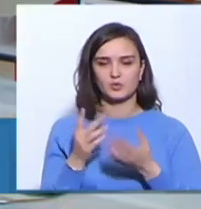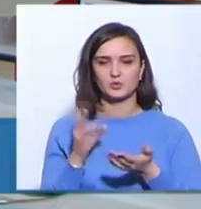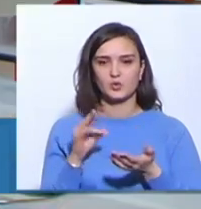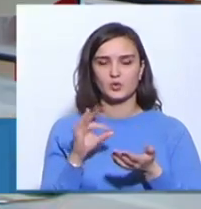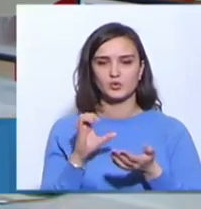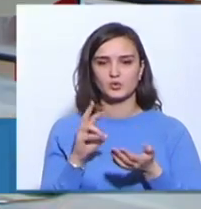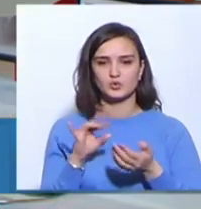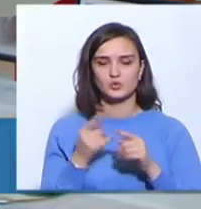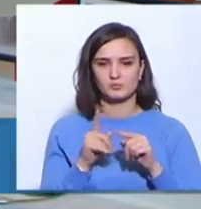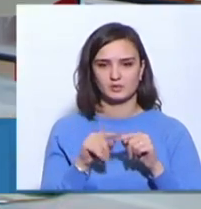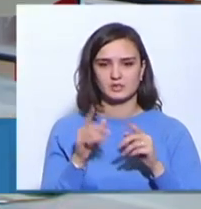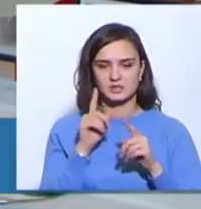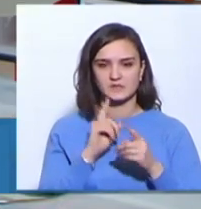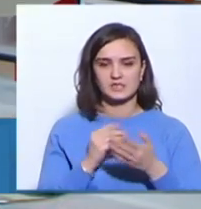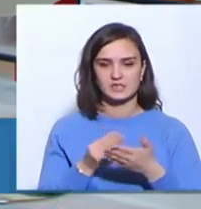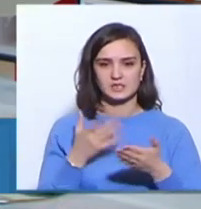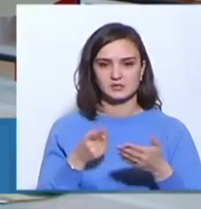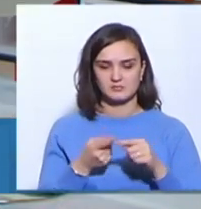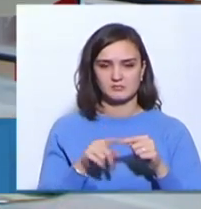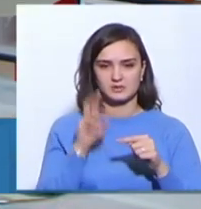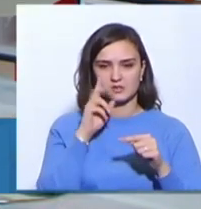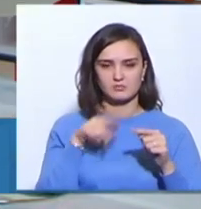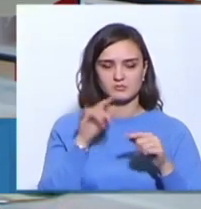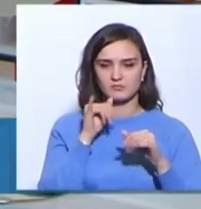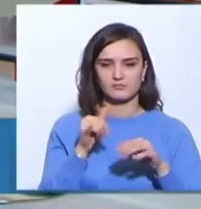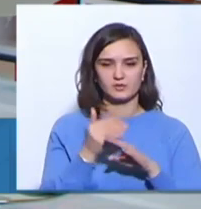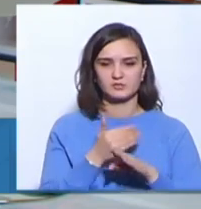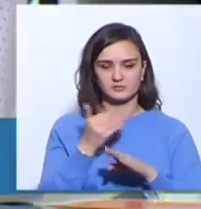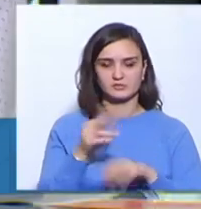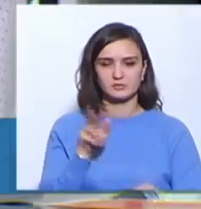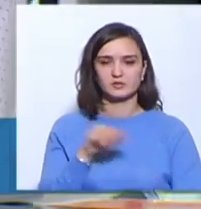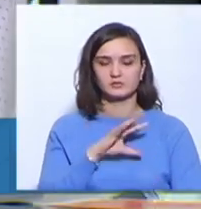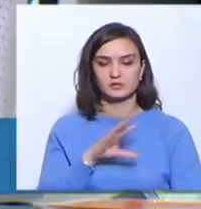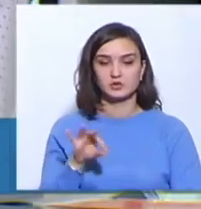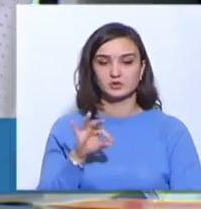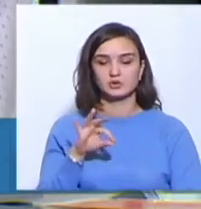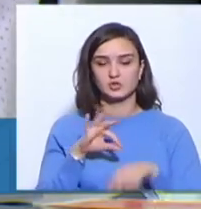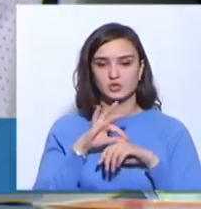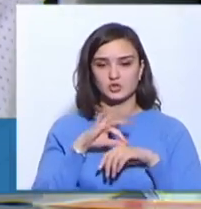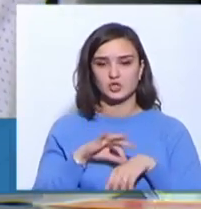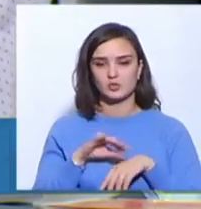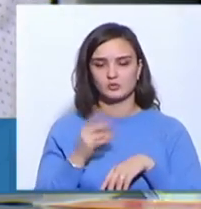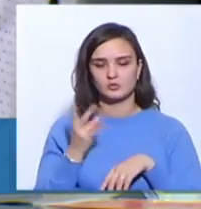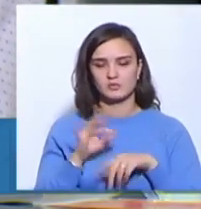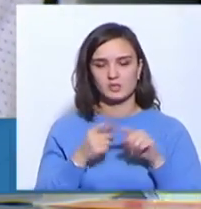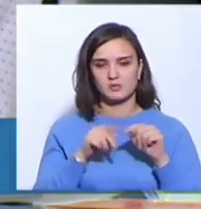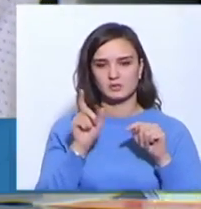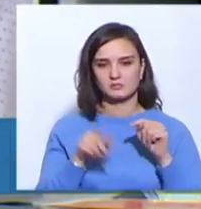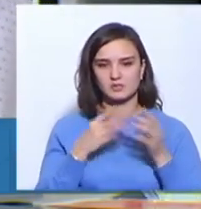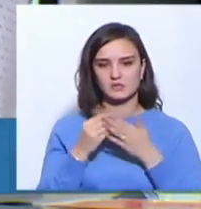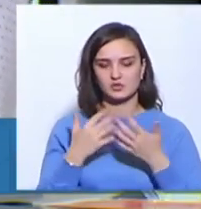კოლონოსკოპიას ძვირი სიამოვნებაა, სახელმწიფო ამას ვერ უზრუნველყოფს, რომ ყველას ჩაუტაროს, მაგრამ ადამიანს